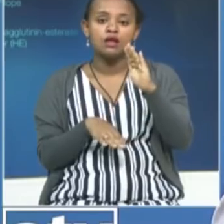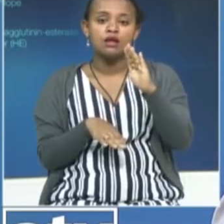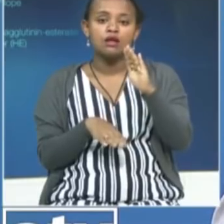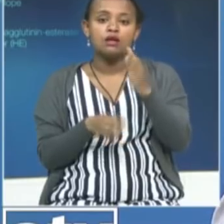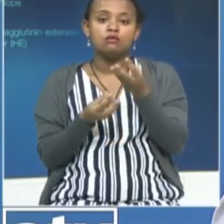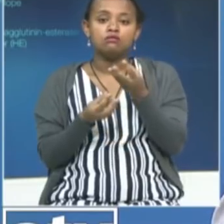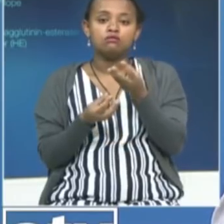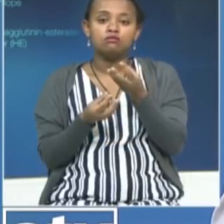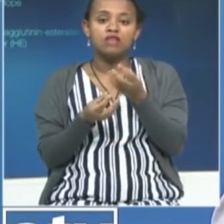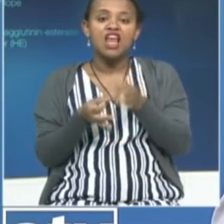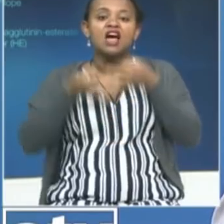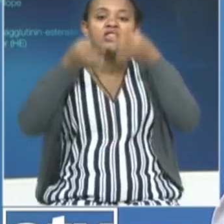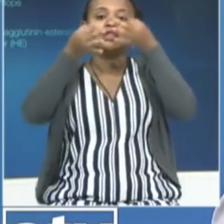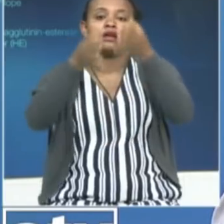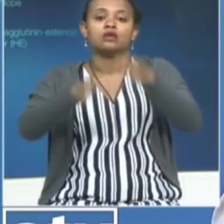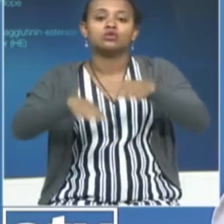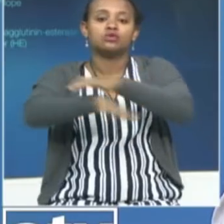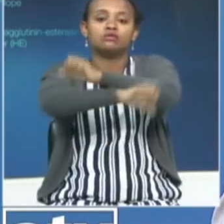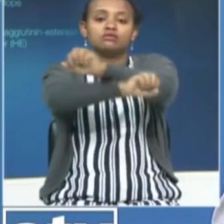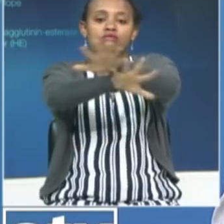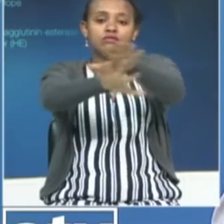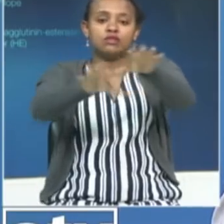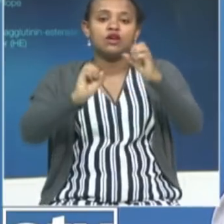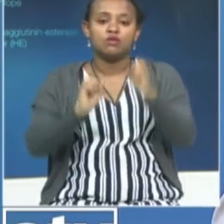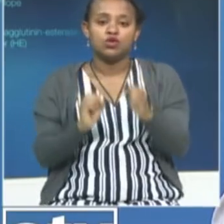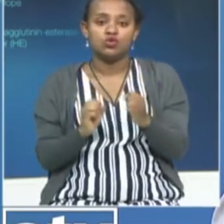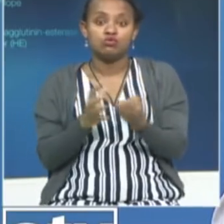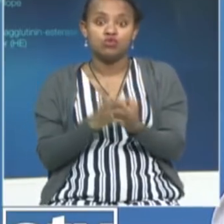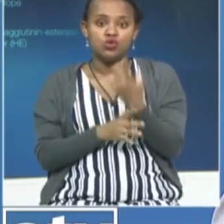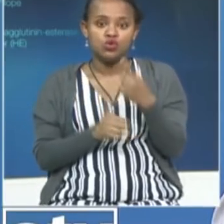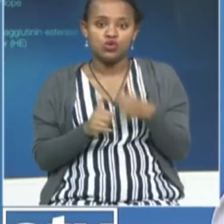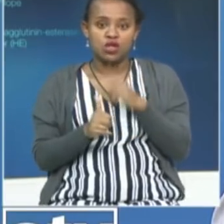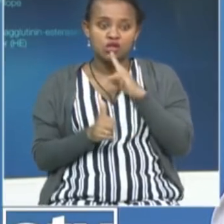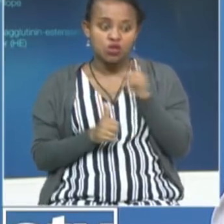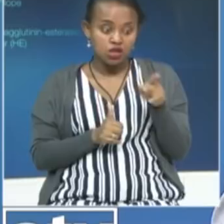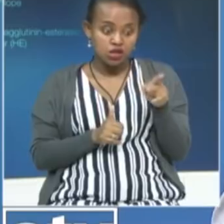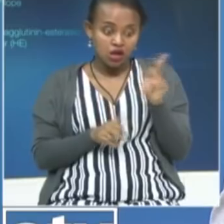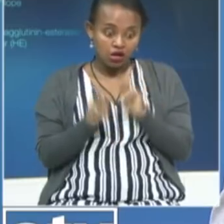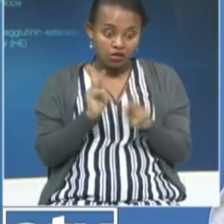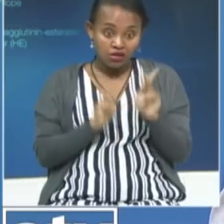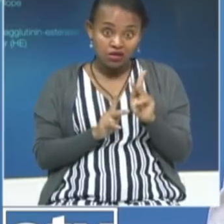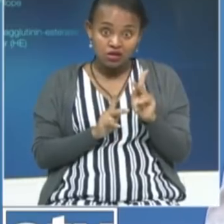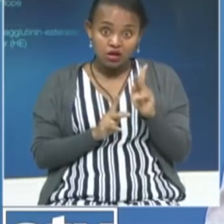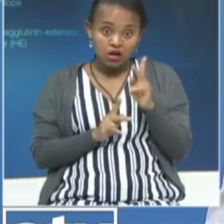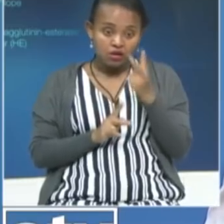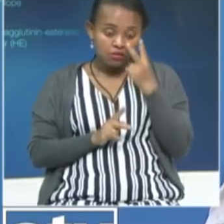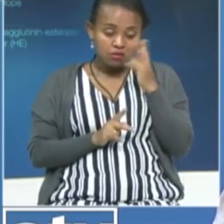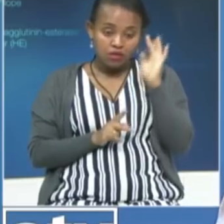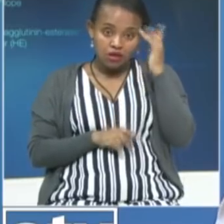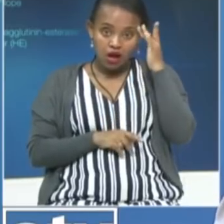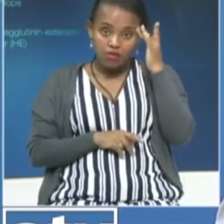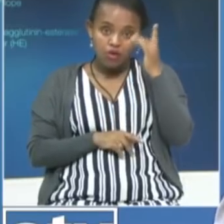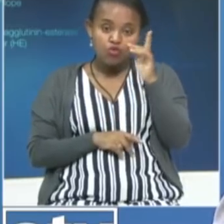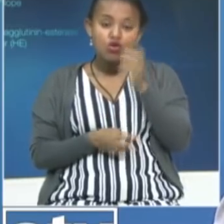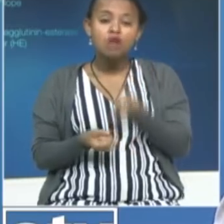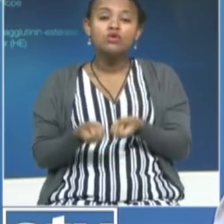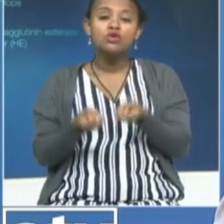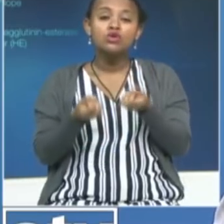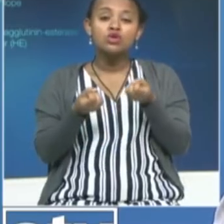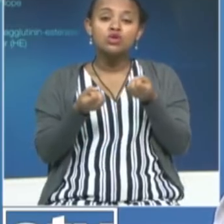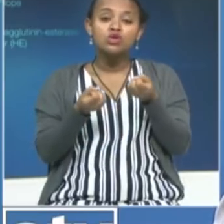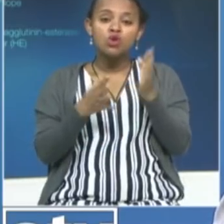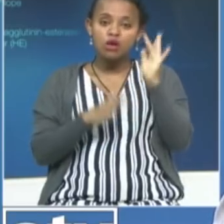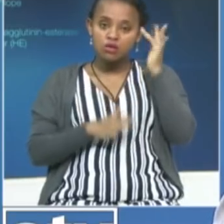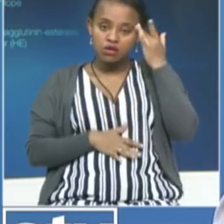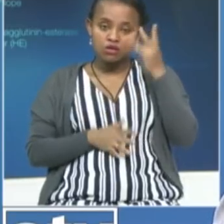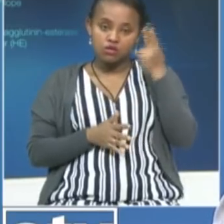ከሚችሉ ምንጮች ናቸው። እነዛ ግለሰቦች ቢታመሙ ለብዙሃን አንድ ጊዜ የመሰራጨት አጋጣሚ ይፈጥራል።